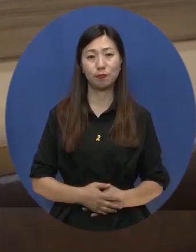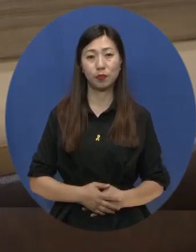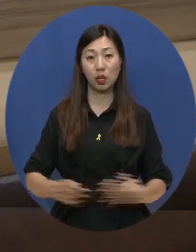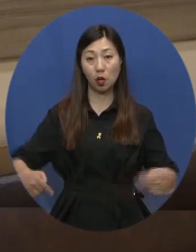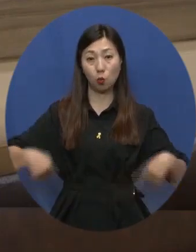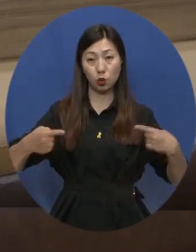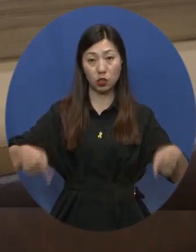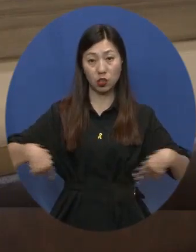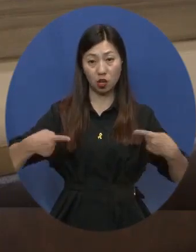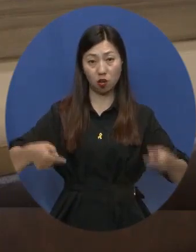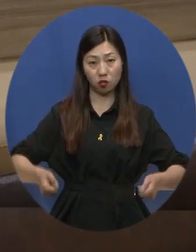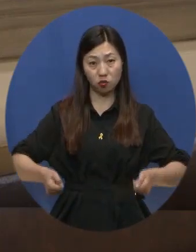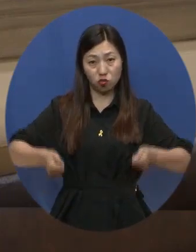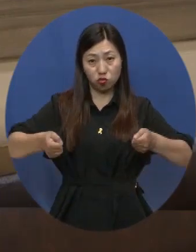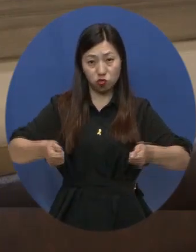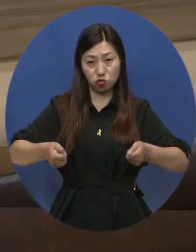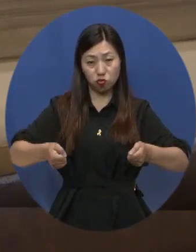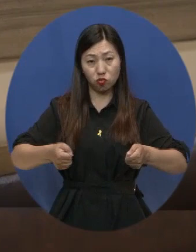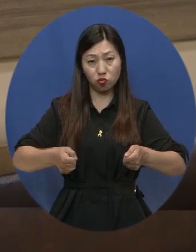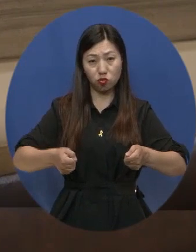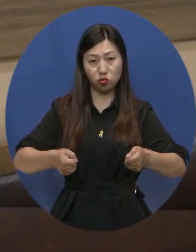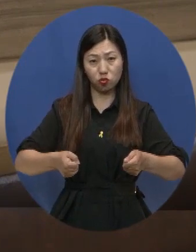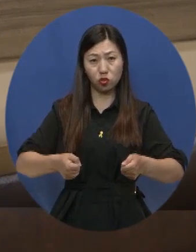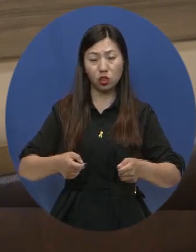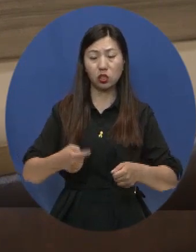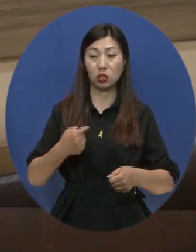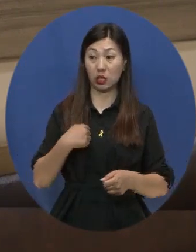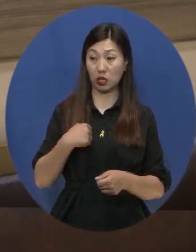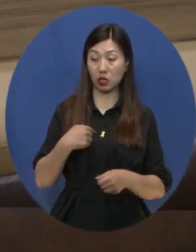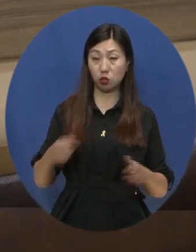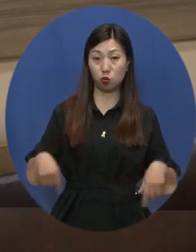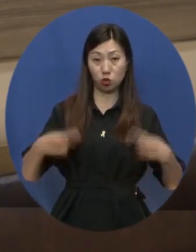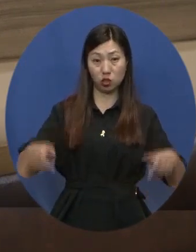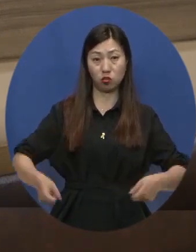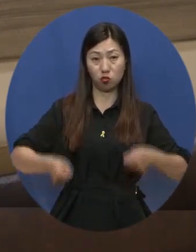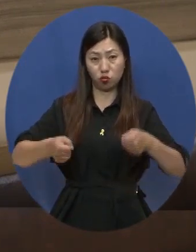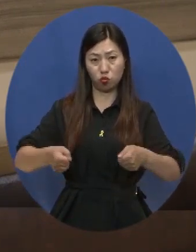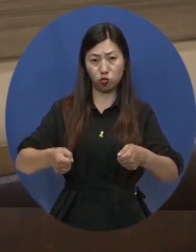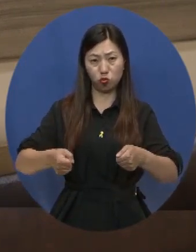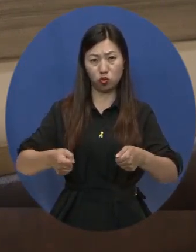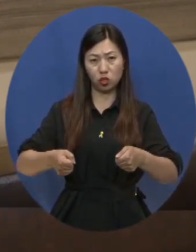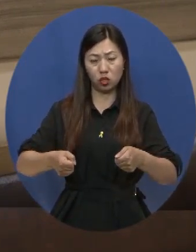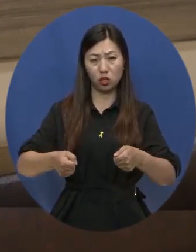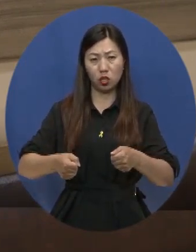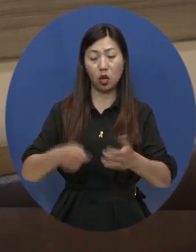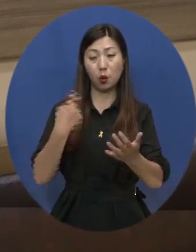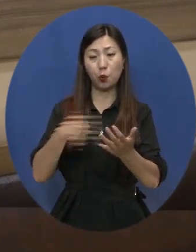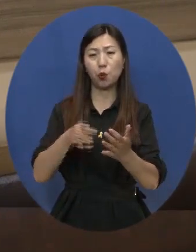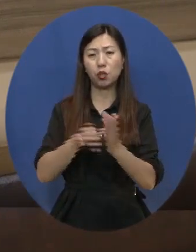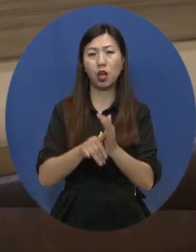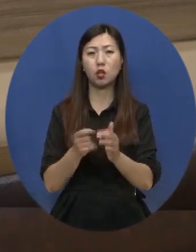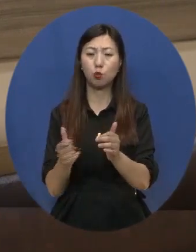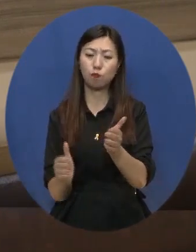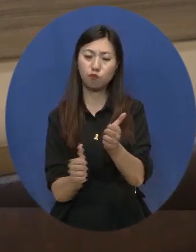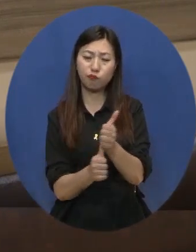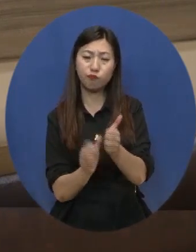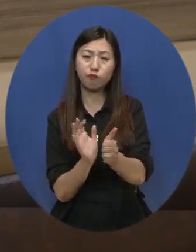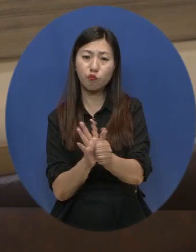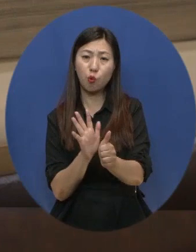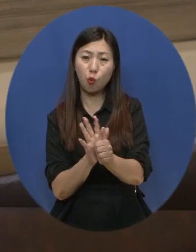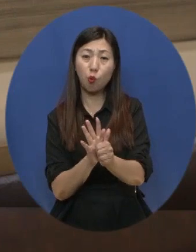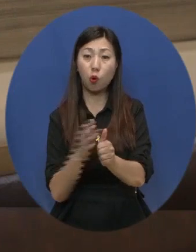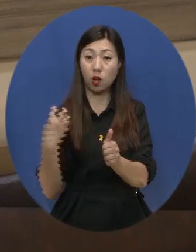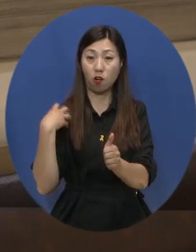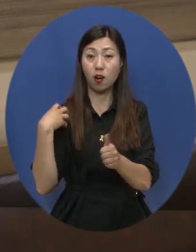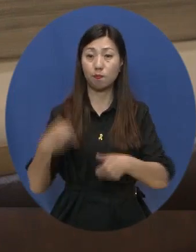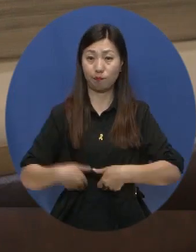휠체어를 들어주신다든지? 네, 휠체어 들고 그다음에 수업할 때 보조가 좀 필요할 때가 있습니다. 보조 역할을 그럴 때